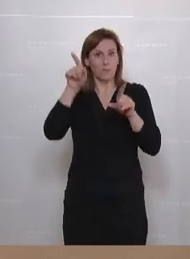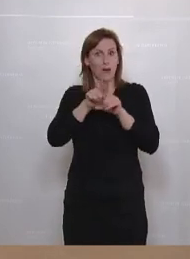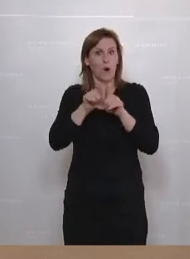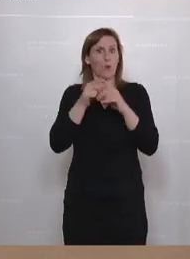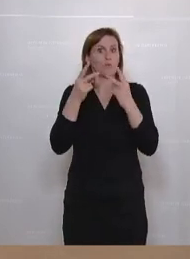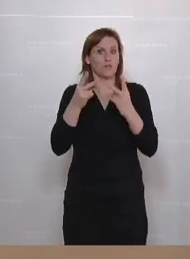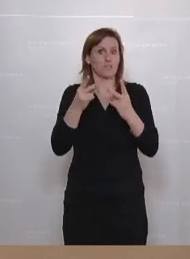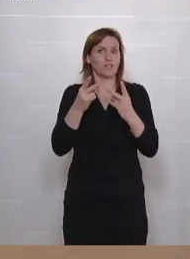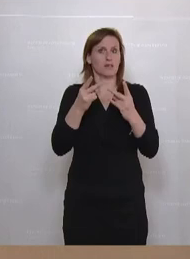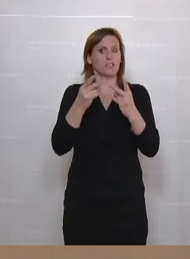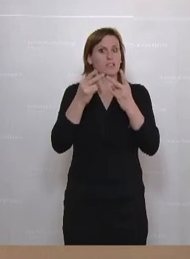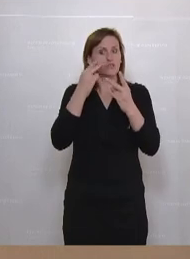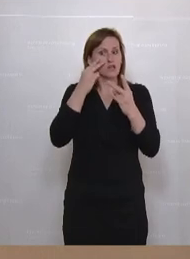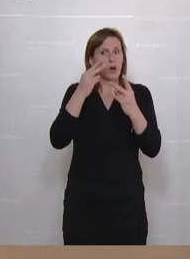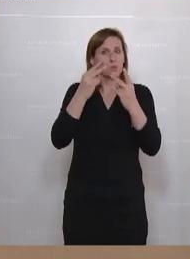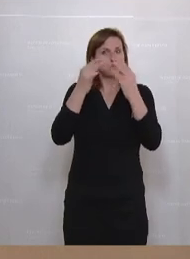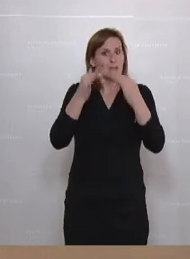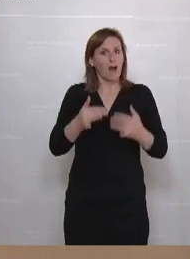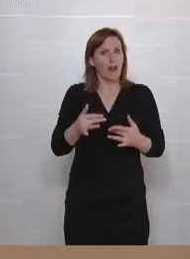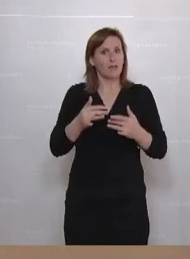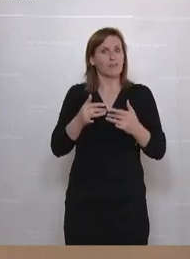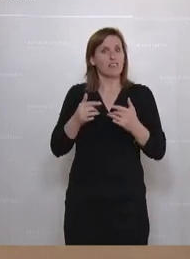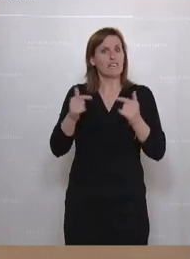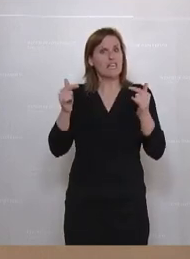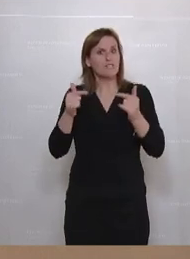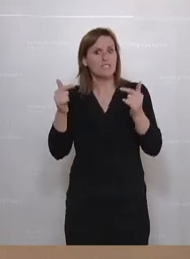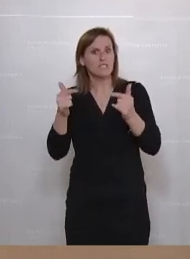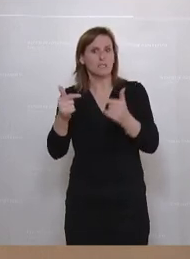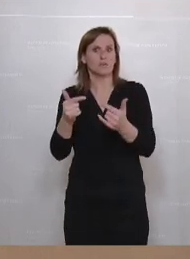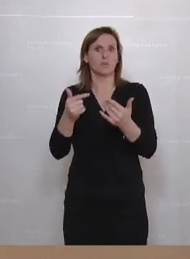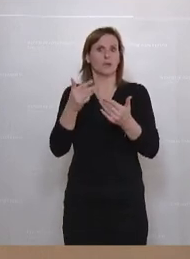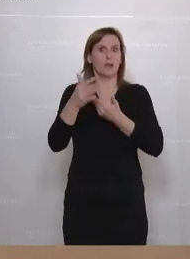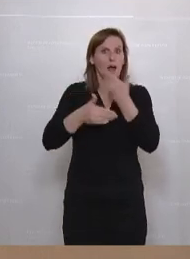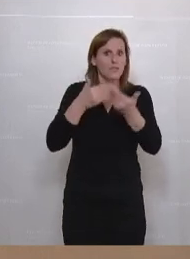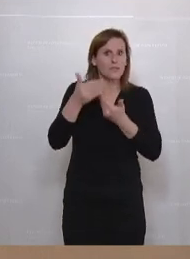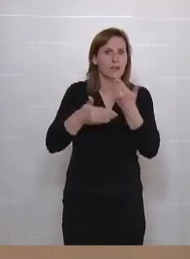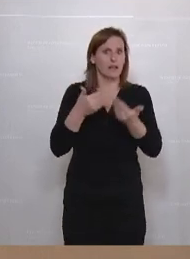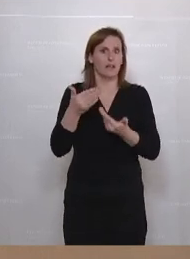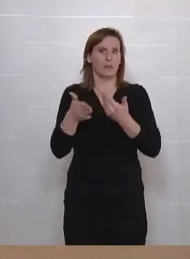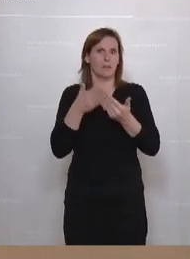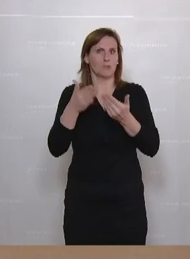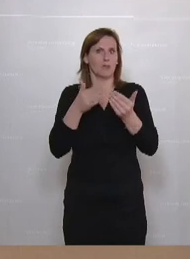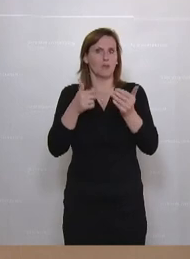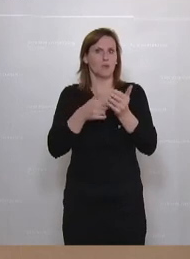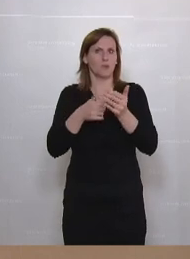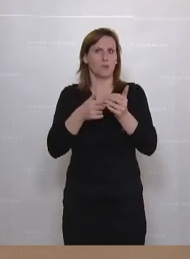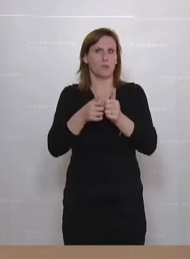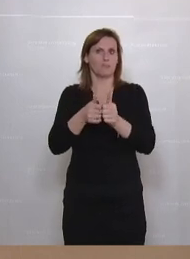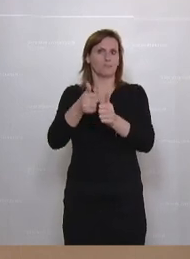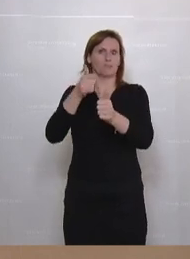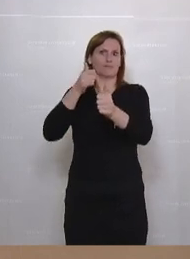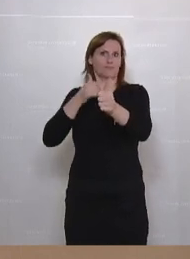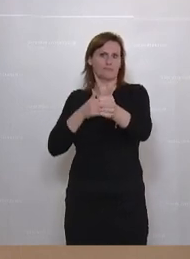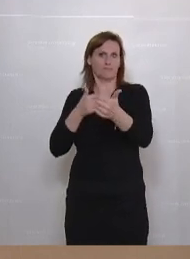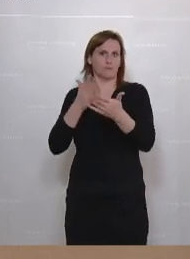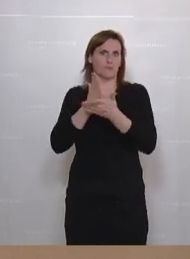lassen. Wenn wir uns die Zahlen, direkte Investitionen anschauen, Handelszahlen und so weiter, dann liegen wir noch immer Lichtjahre vor diesen Staaten.